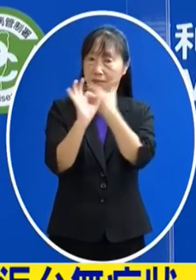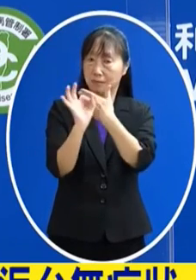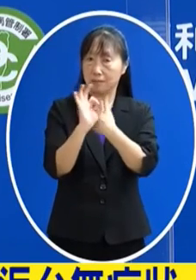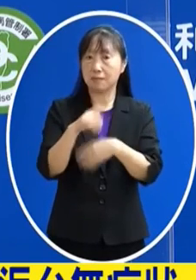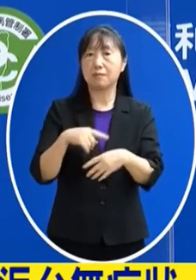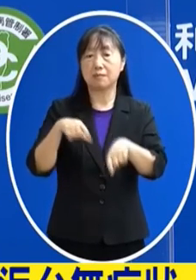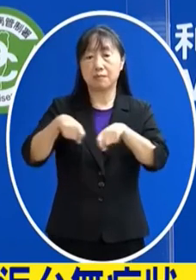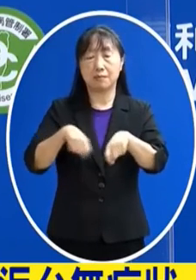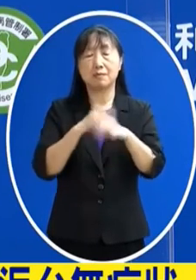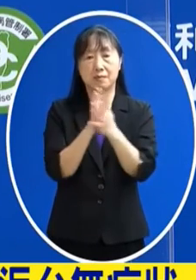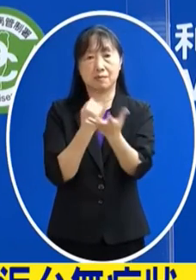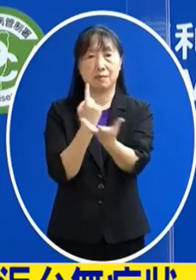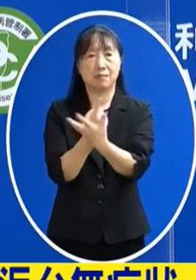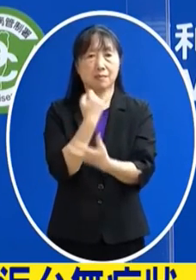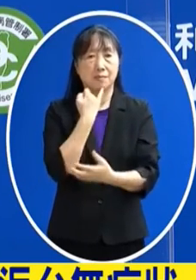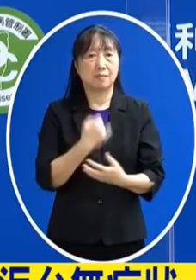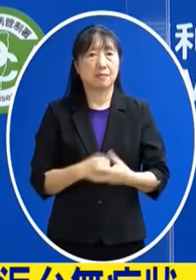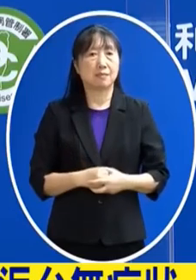划。